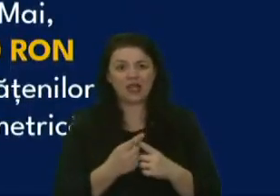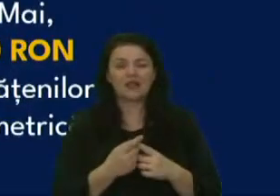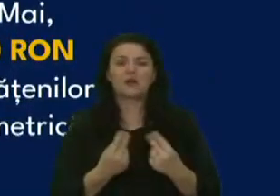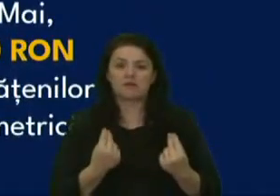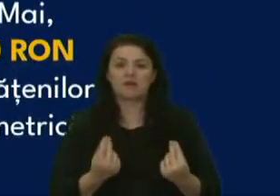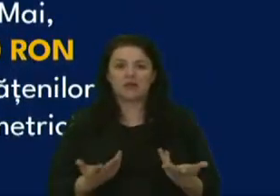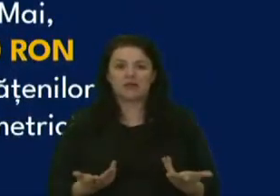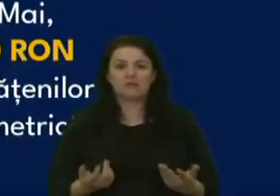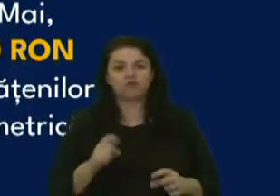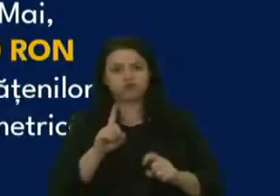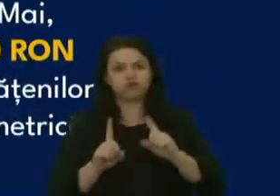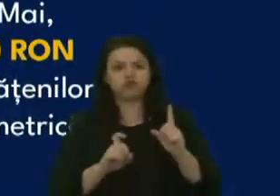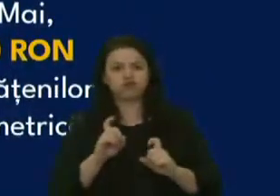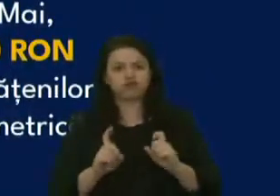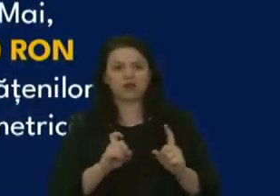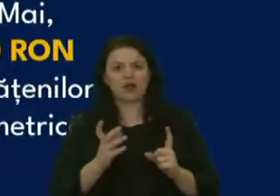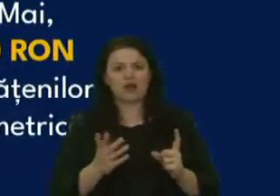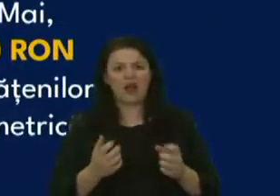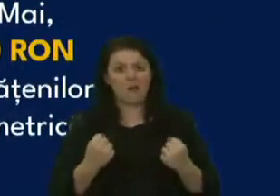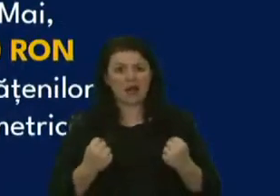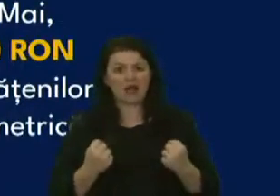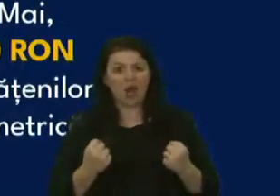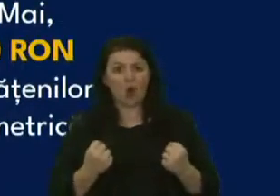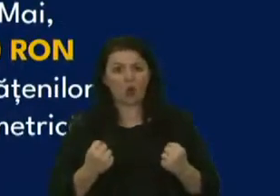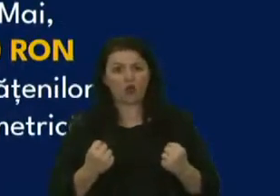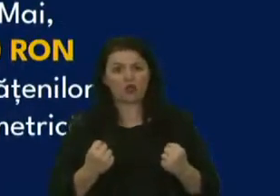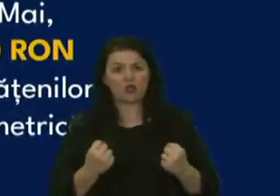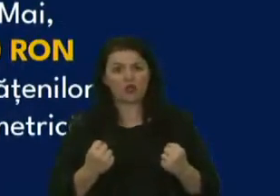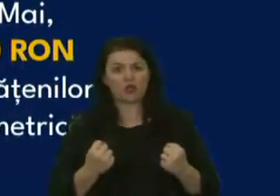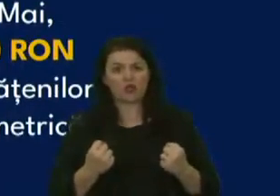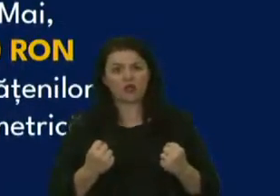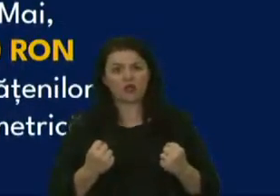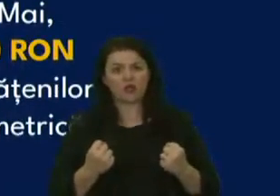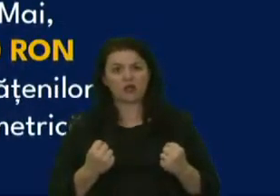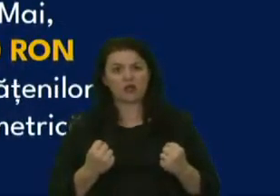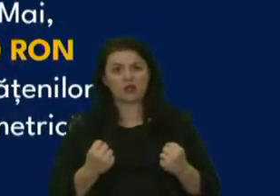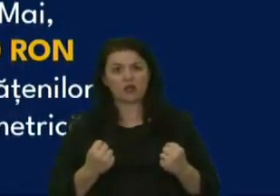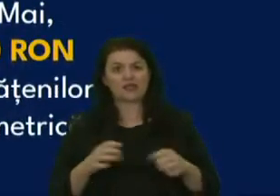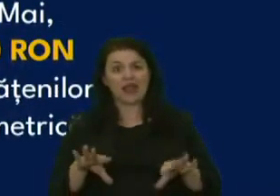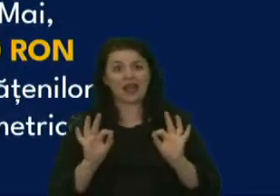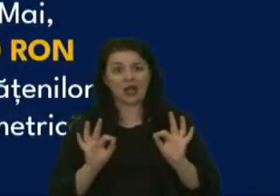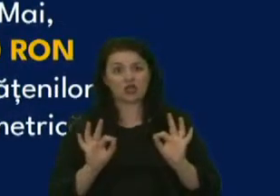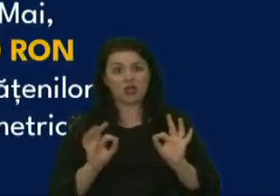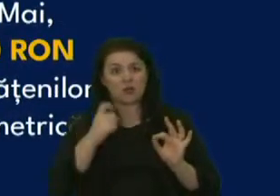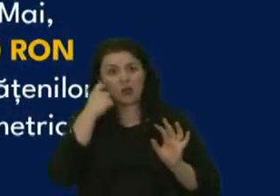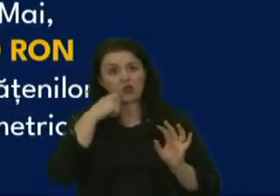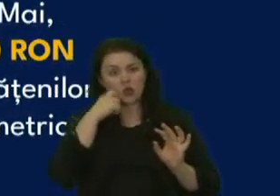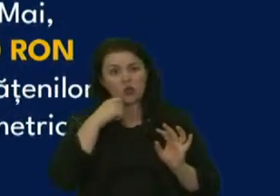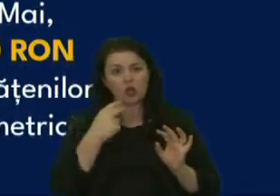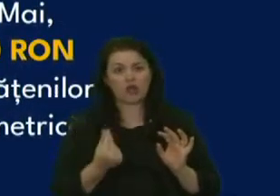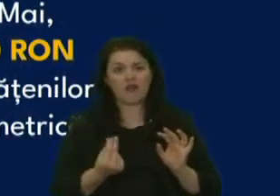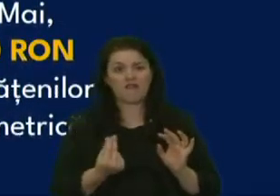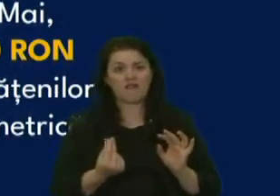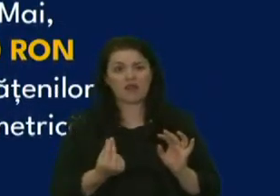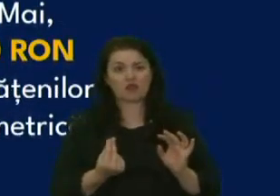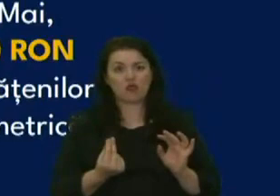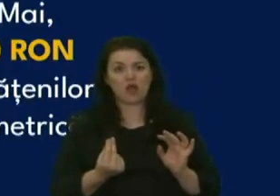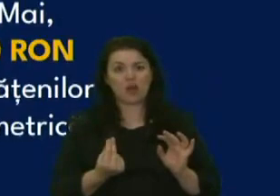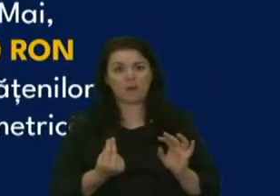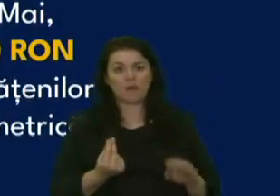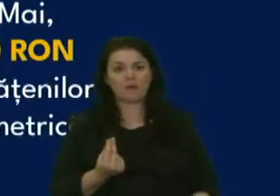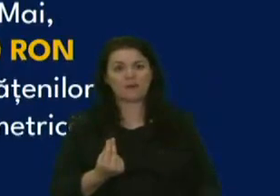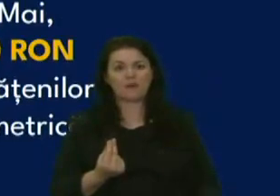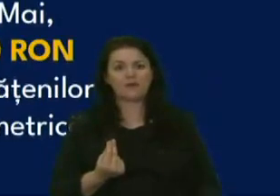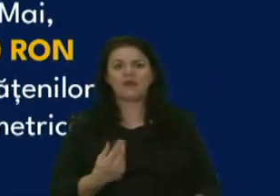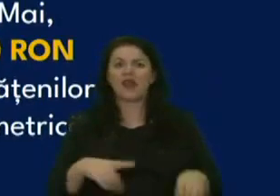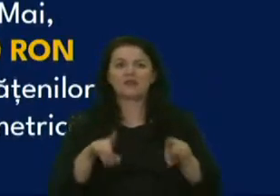dreptate ți mi pui întrebarea mă E cam greu să găsești numai pentru Cluj resurse financiare